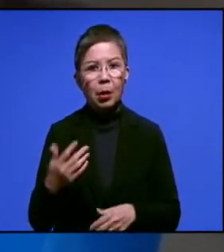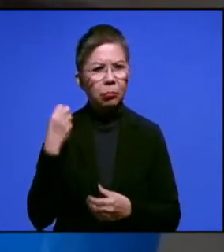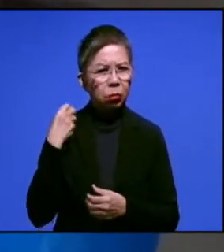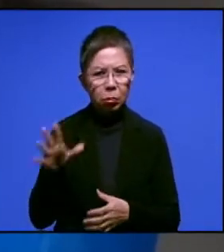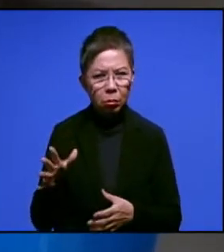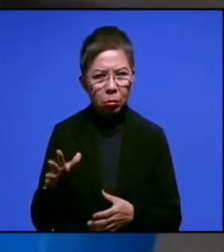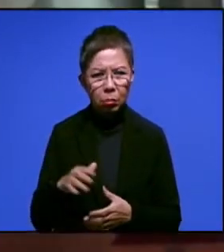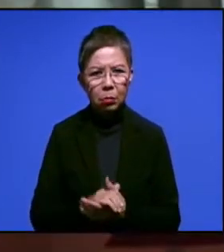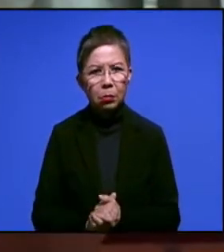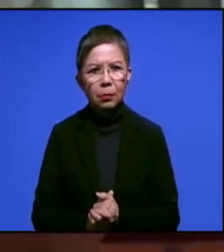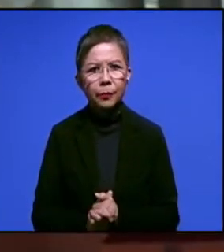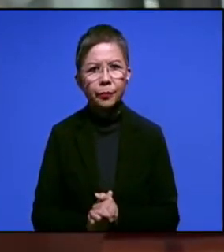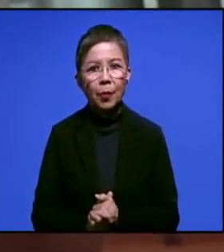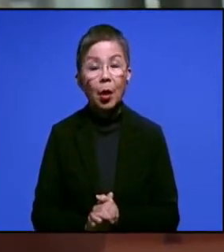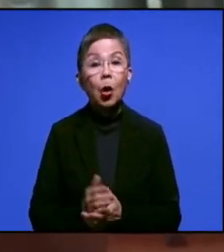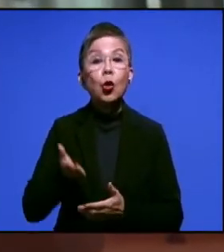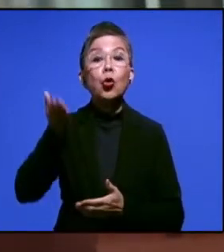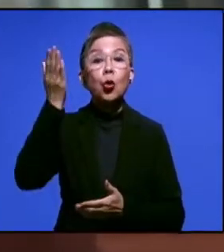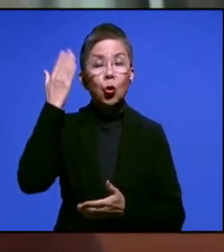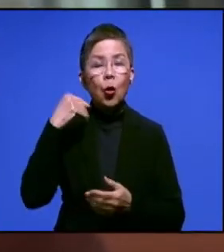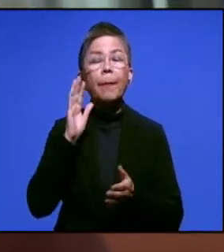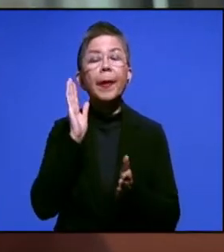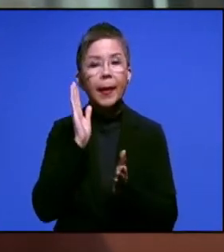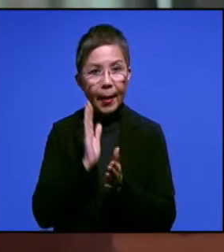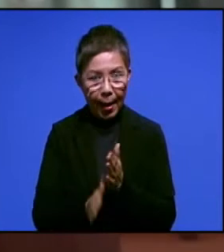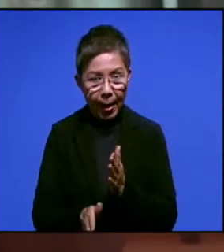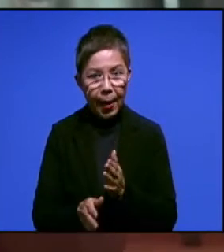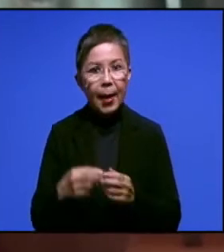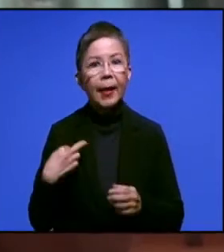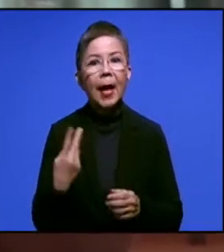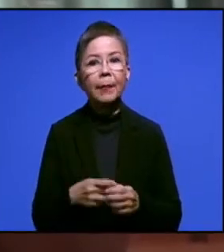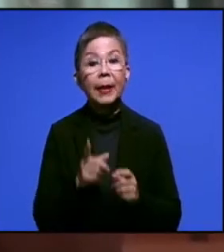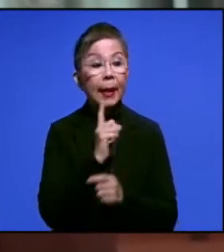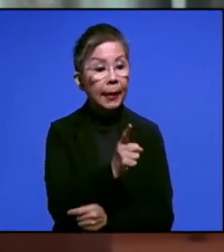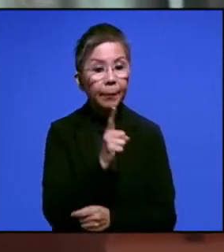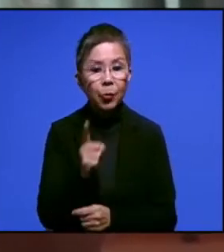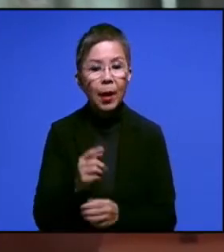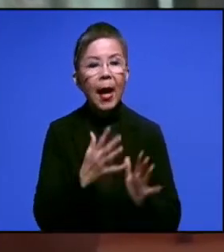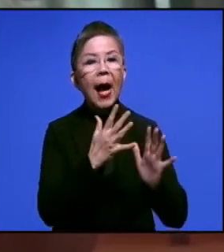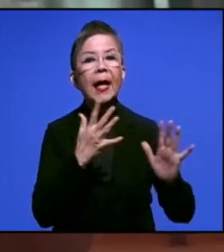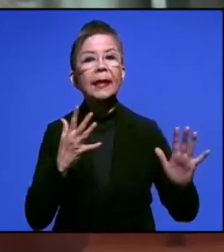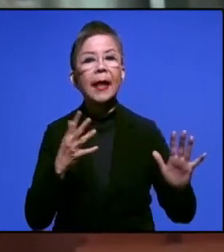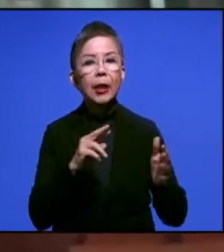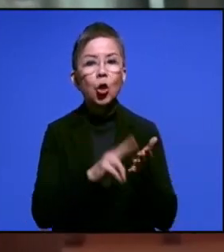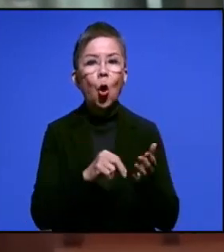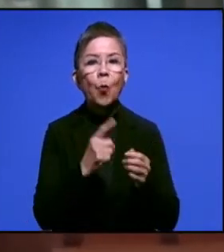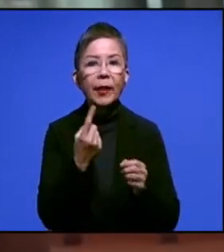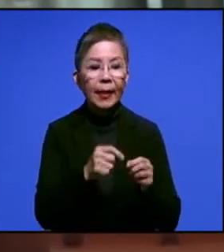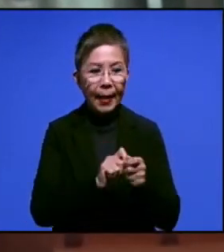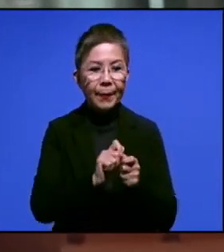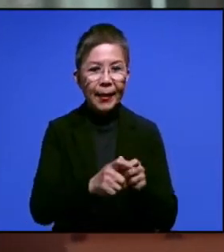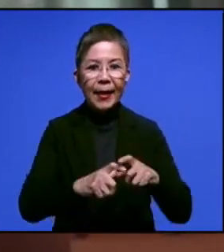berlaku waktu itu Jul sudah kami tertibkan bahwa ada antrian sendiri nomor antrian yang